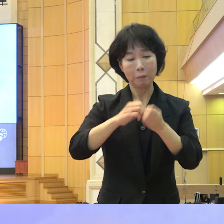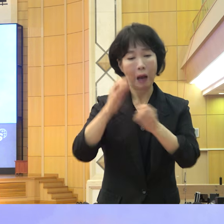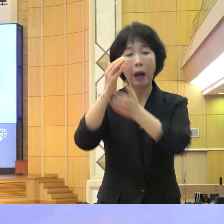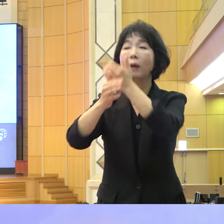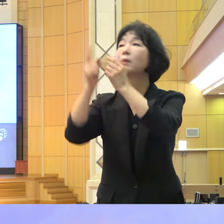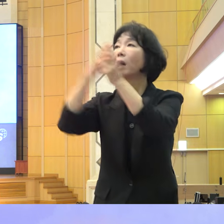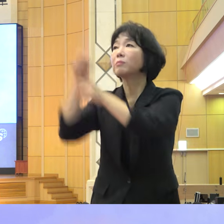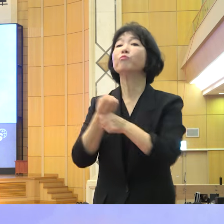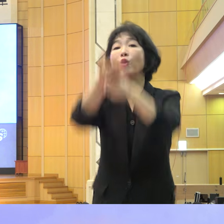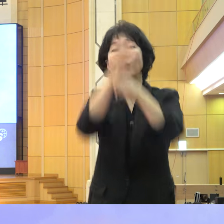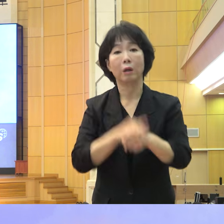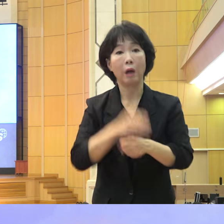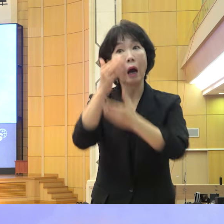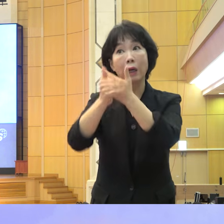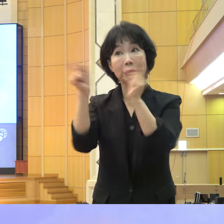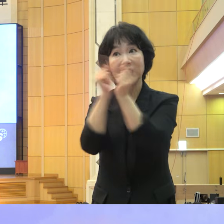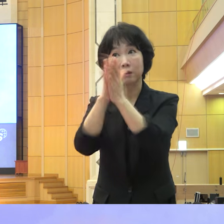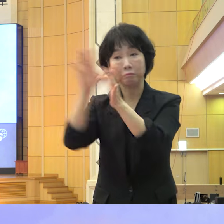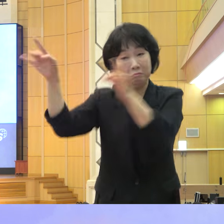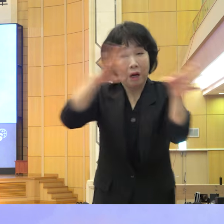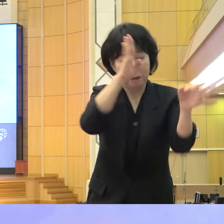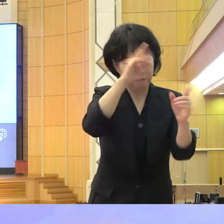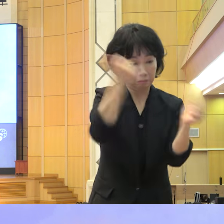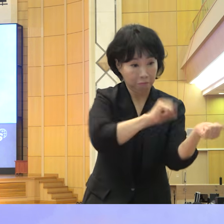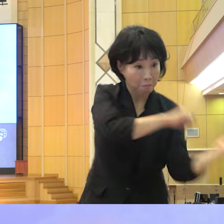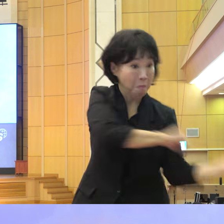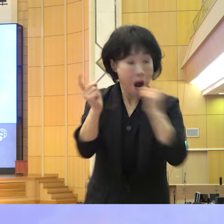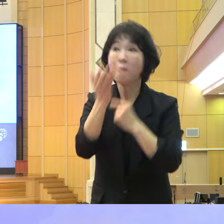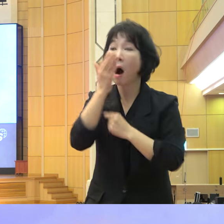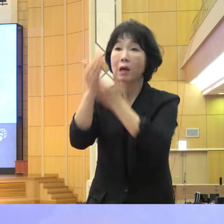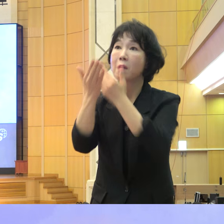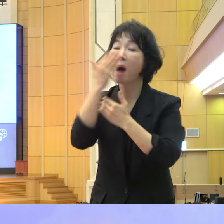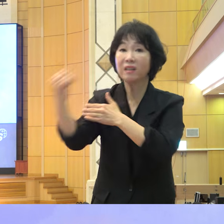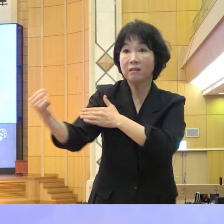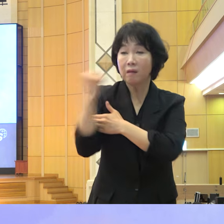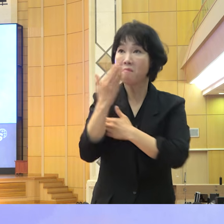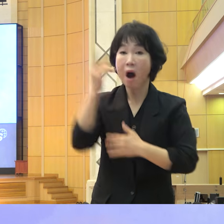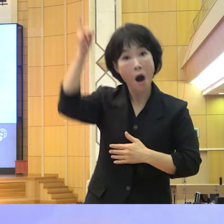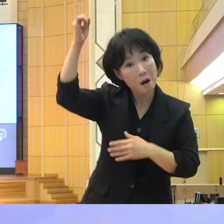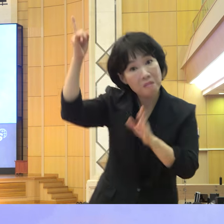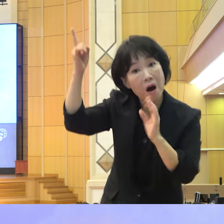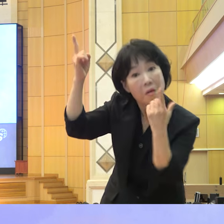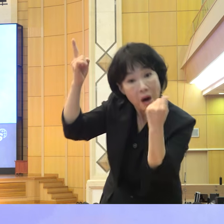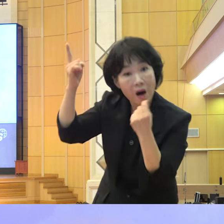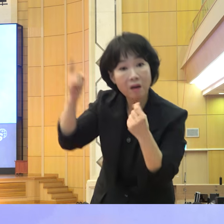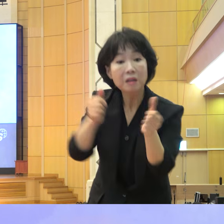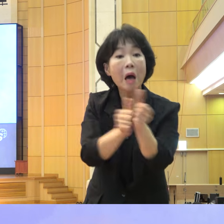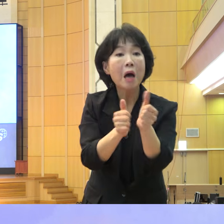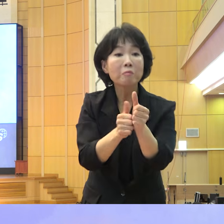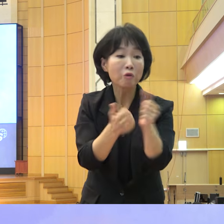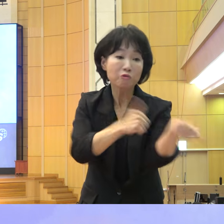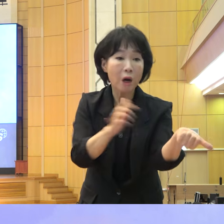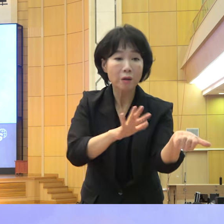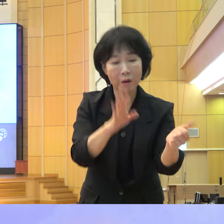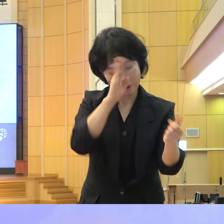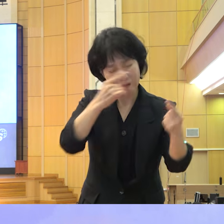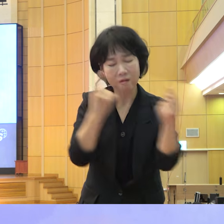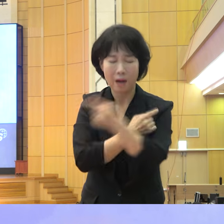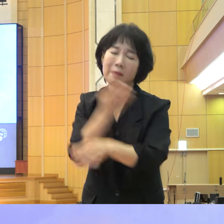성경에 죽은 자 주님이 살렸잖아요. 죽은 자도 살리시는 하나님이신데 지금 아직 죽지도 않았는데 그거 못